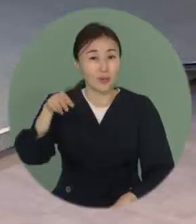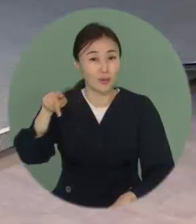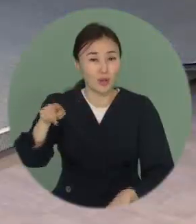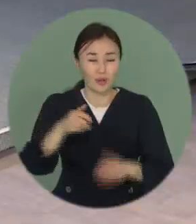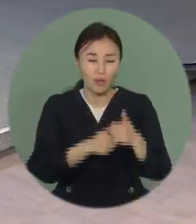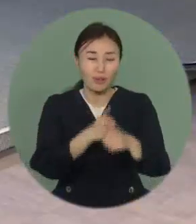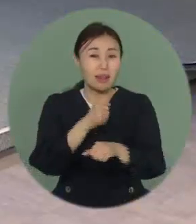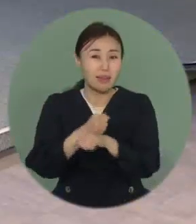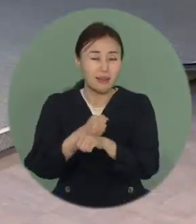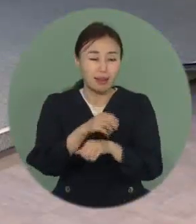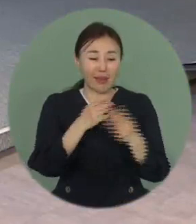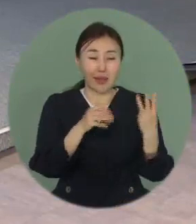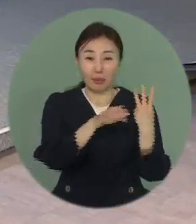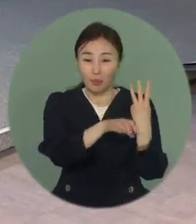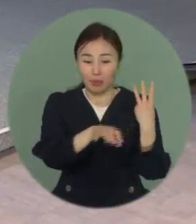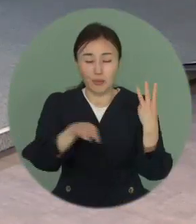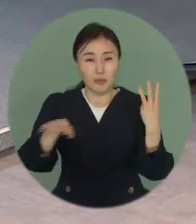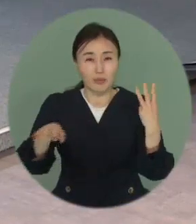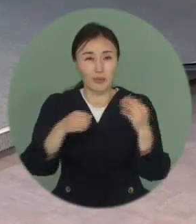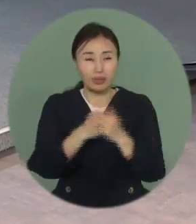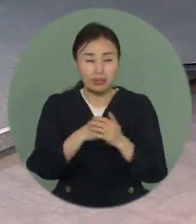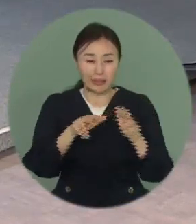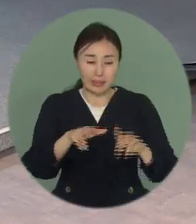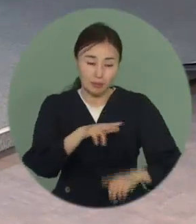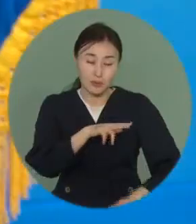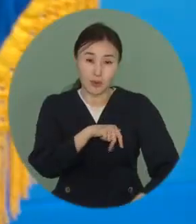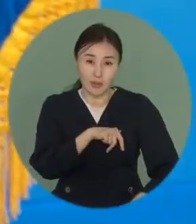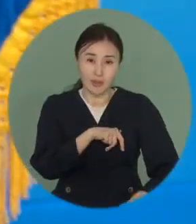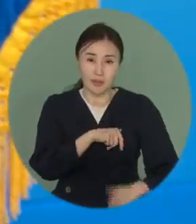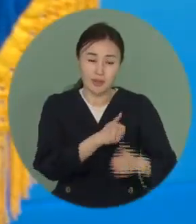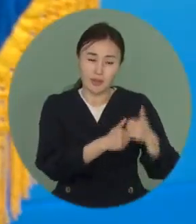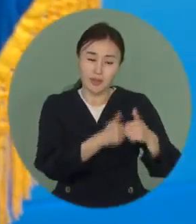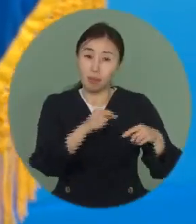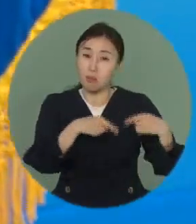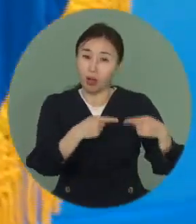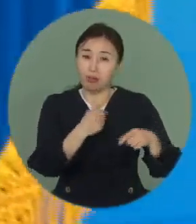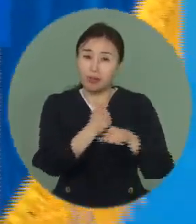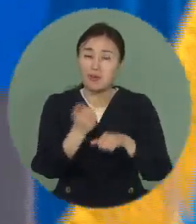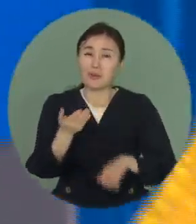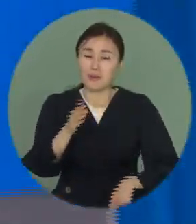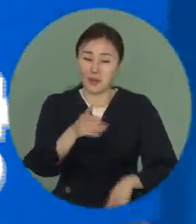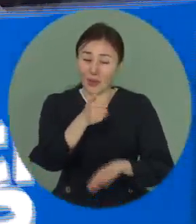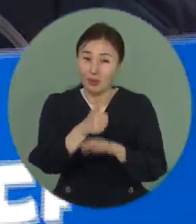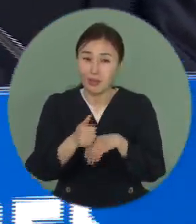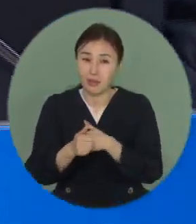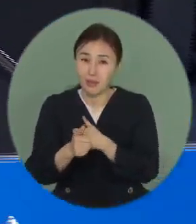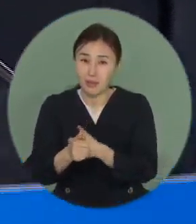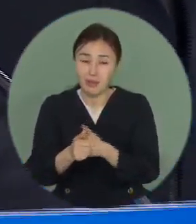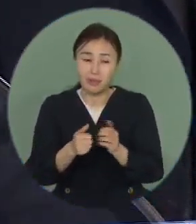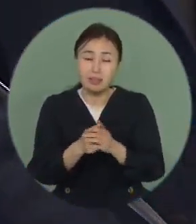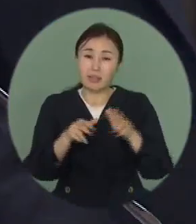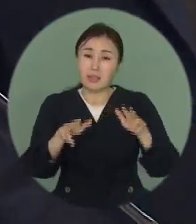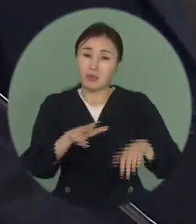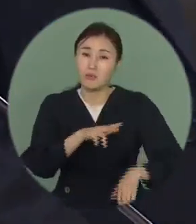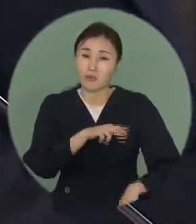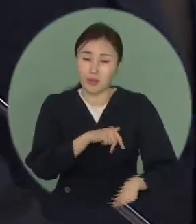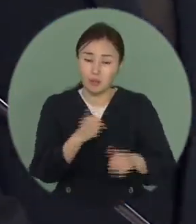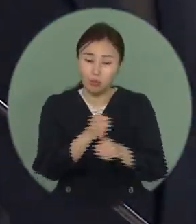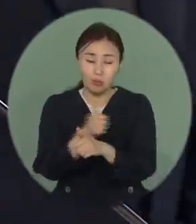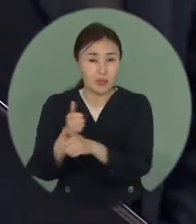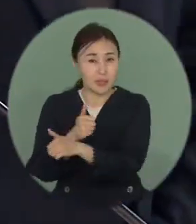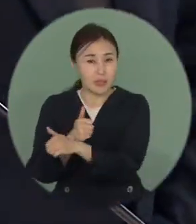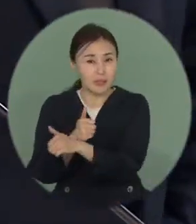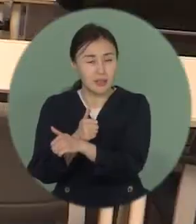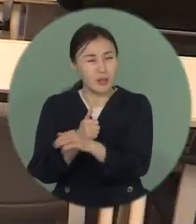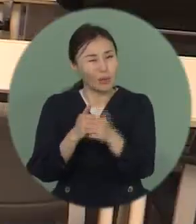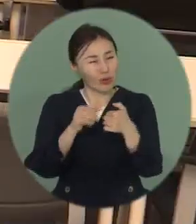세곳 모두 현역의원이 경선에 포함되 있는데 경선 결과에 따라 전남 현역의원 교체 비율이 절반을